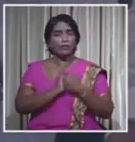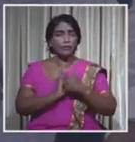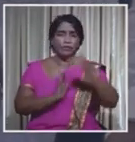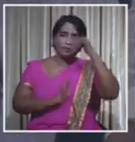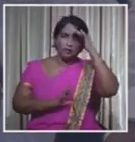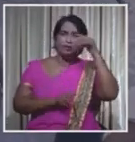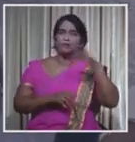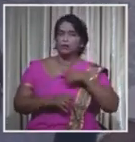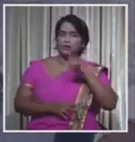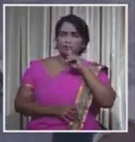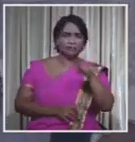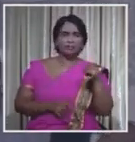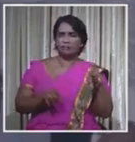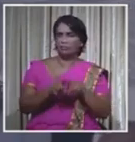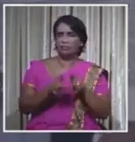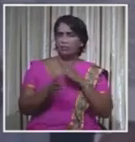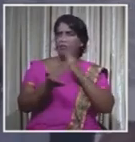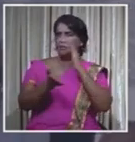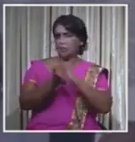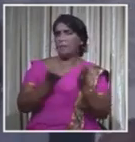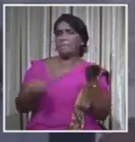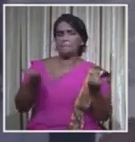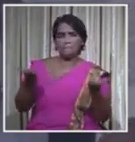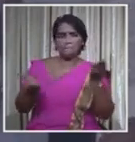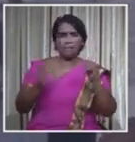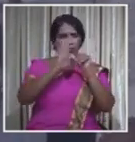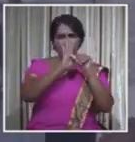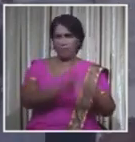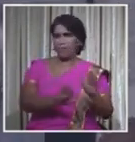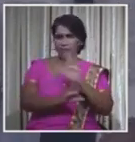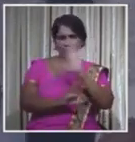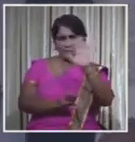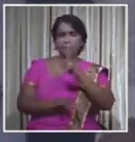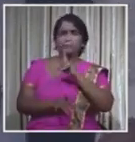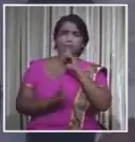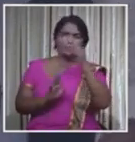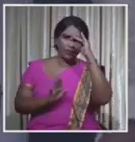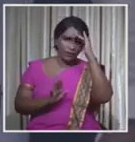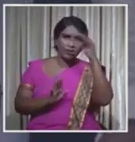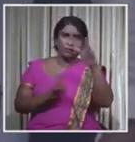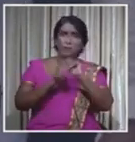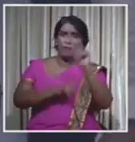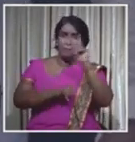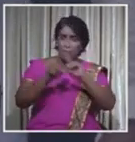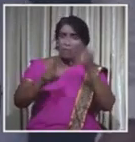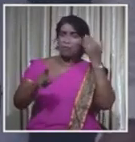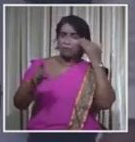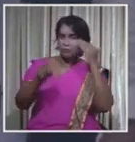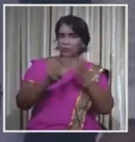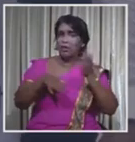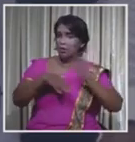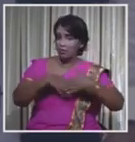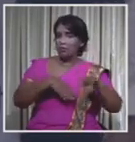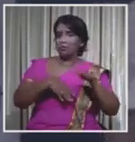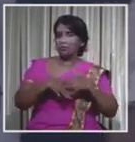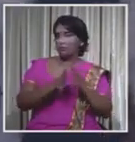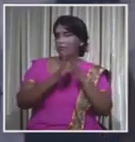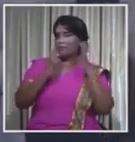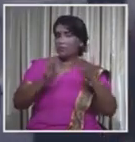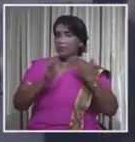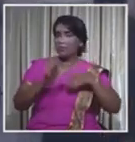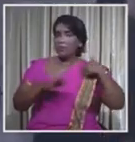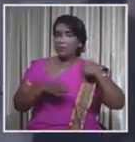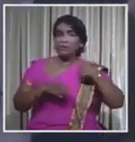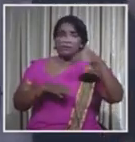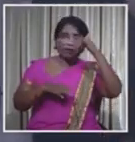හැටියට අපි කියනවා මේ මේවට සාධාරණයක් කරන්න, මේව අසාධාරණ කරන්න දෙන්න එපා. කරු කථානායකතුමා, ඔබතුමාටත් පාර්ලිමේන්තුව පිළිබඳව ගොඩක් අත්දැකීම් තියෙන ජ්‍යෙෂ්ඨ